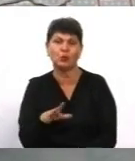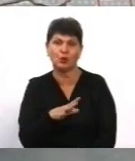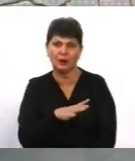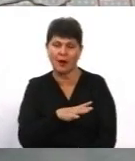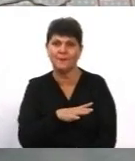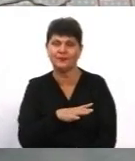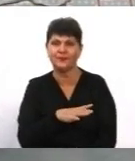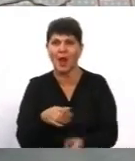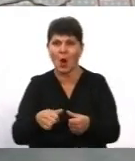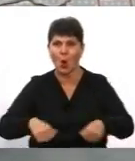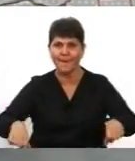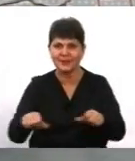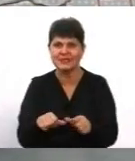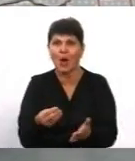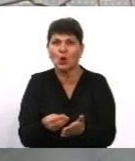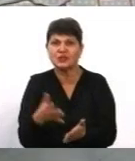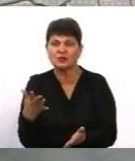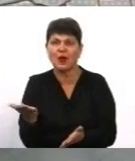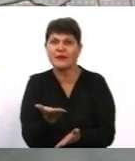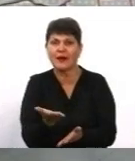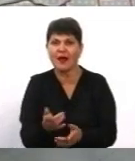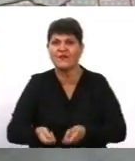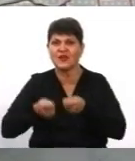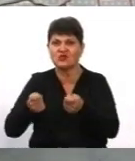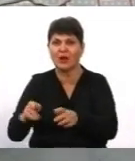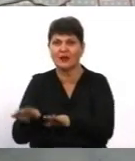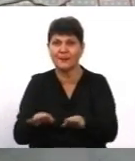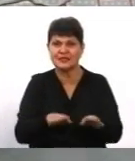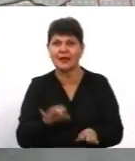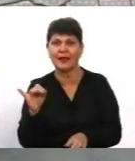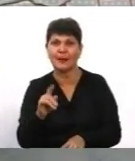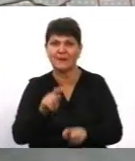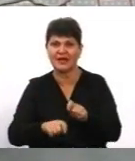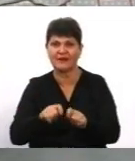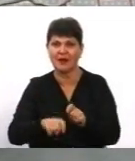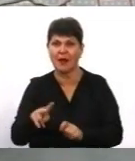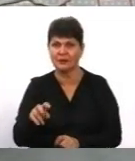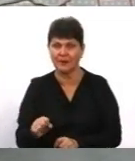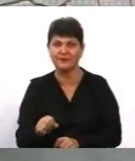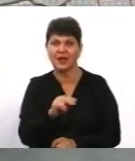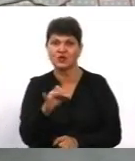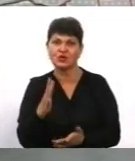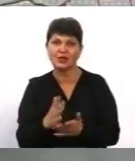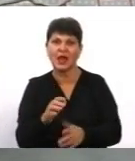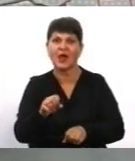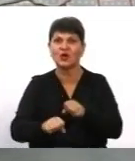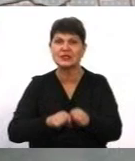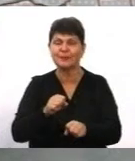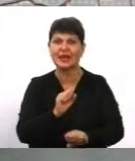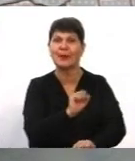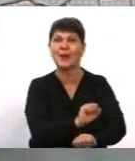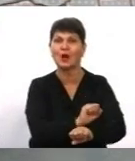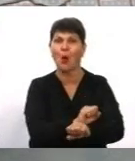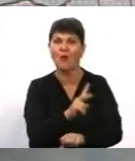оціночна комісія, яка виїжджала на місця, ну і перевіряла там, чи є велосипедна парковка, чи